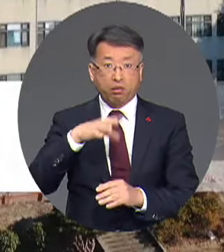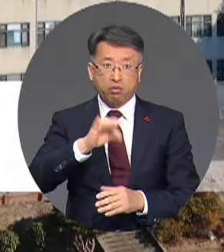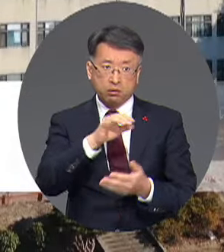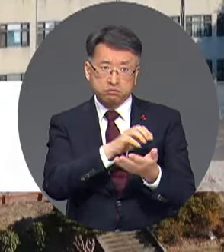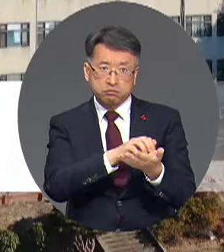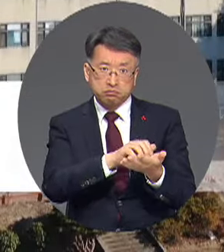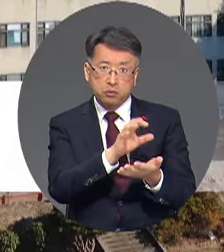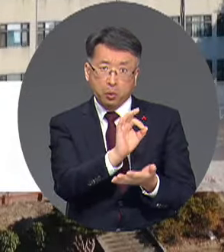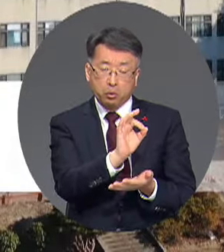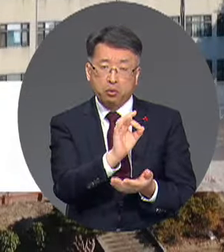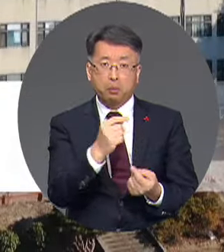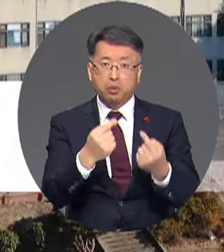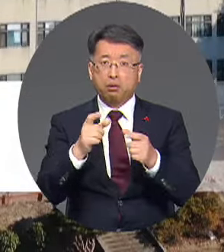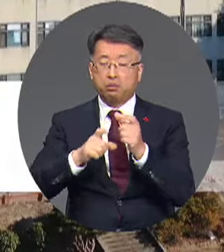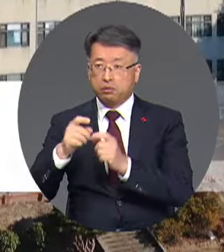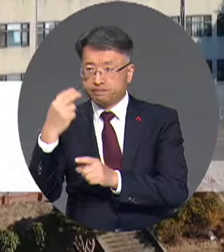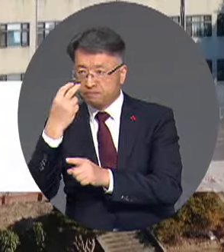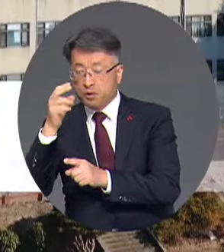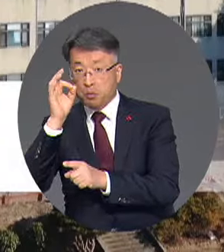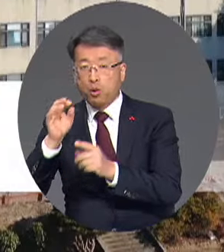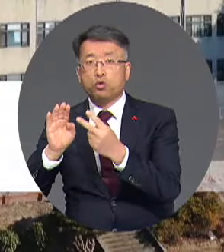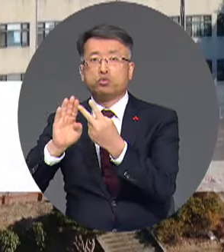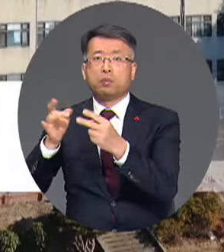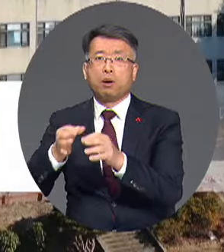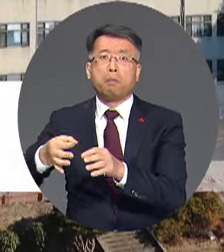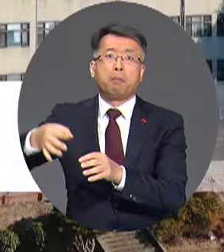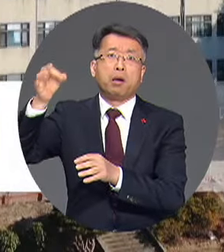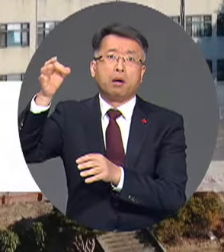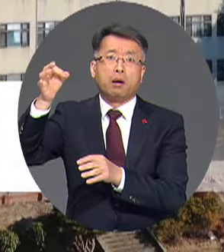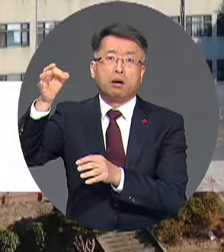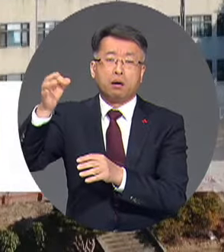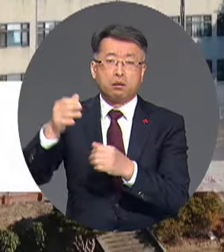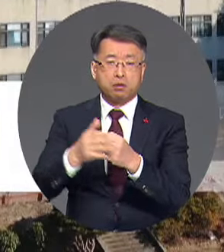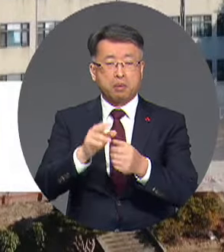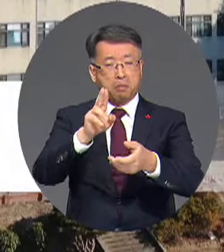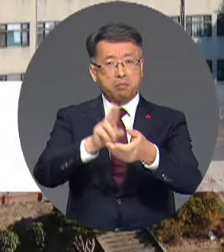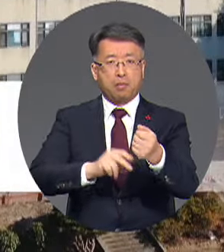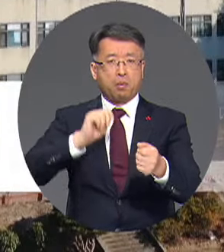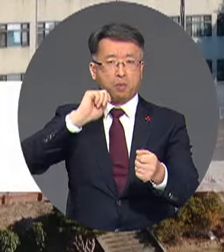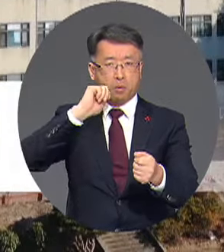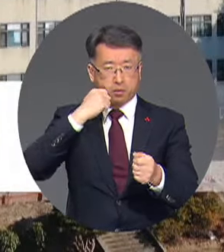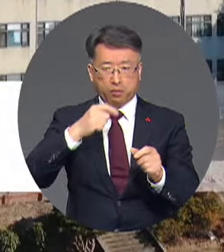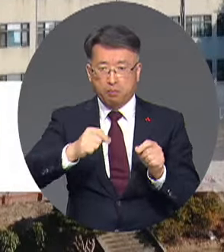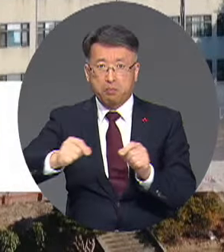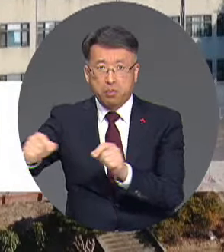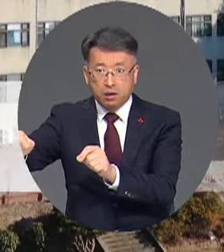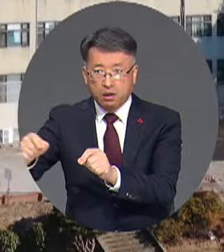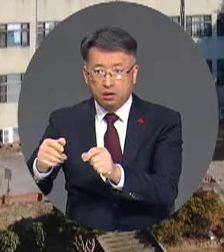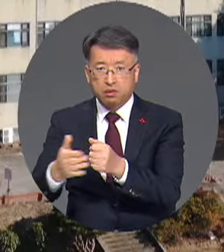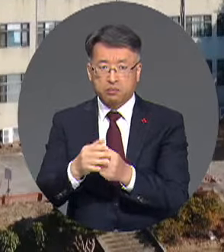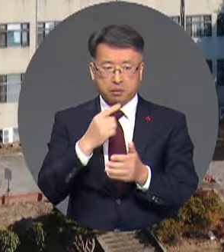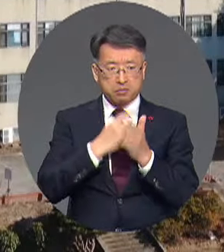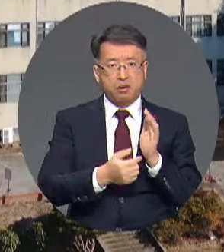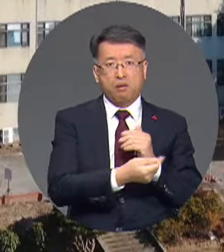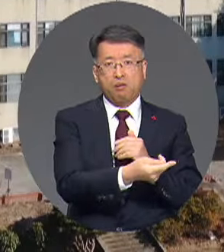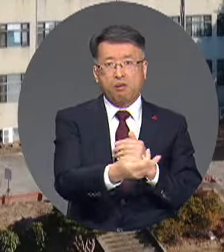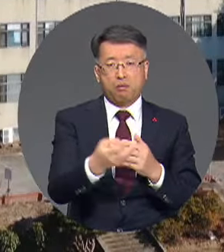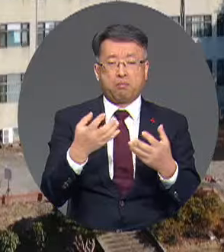매각 금액보다 실제 감정가가 두 배나 크게 웃돌면서 매각 지연에 따른 피해도 우려됩니다 서윤식